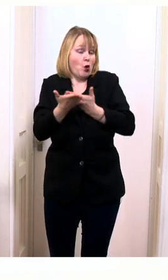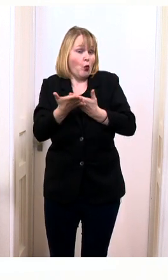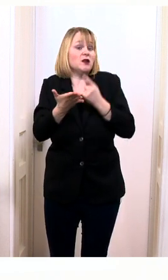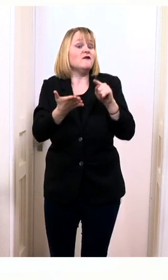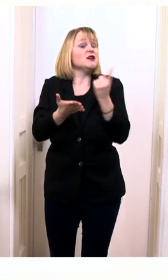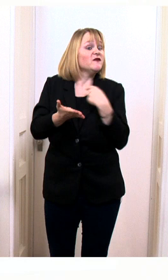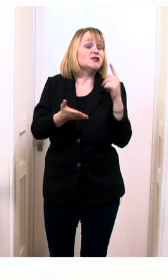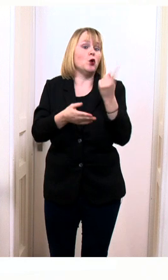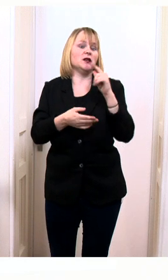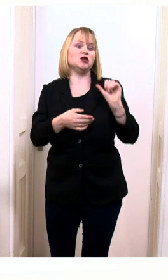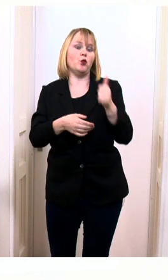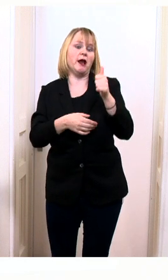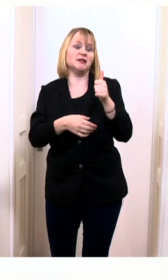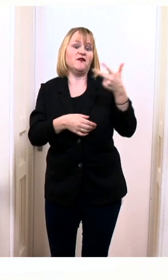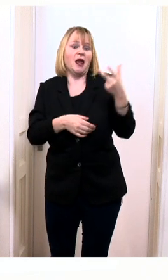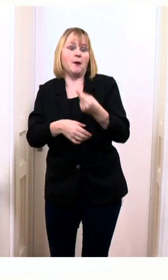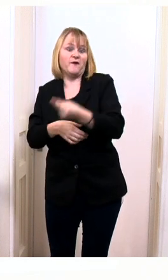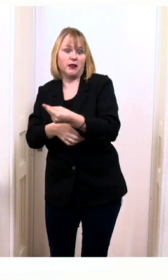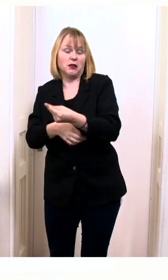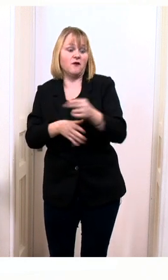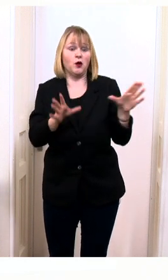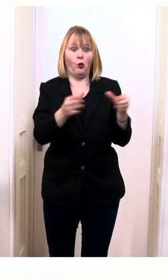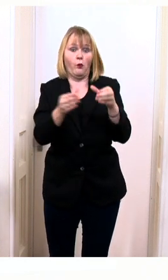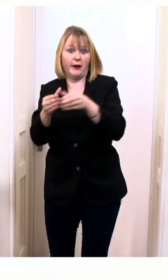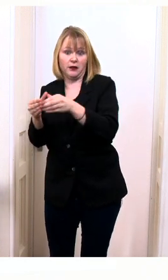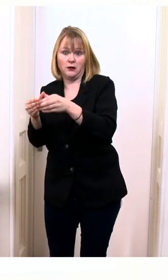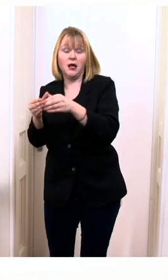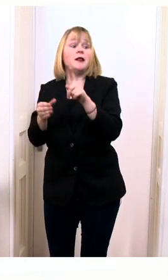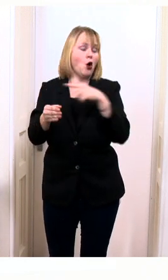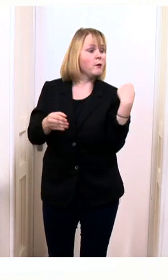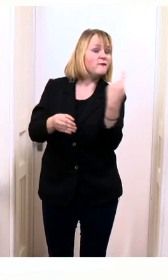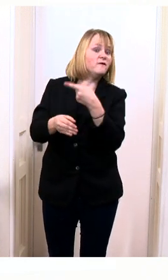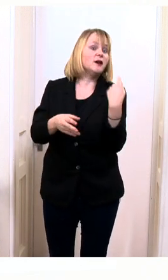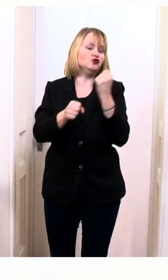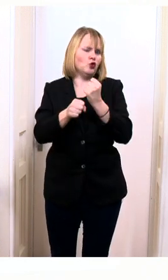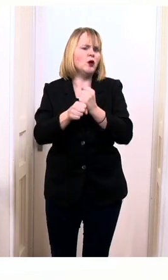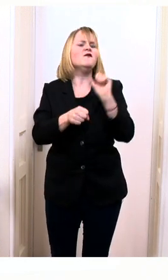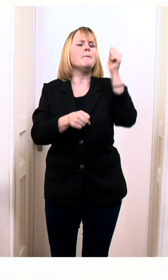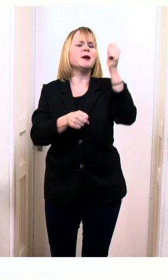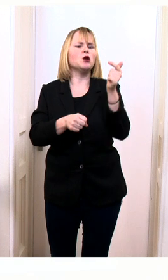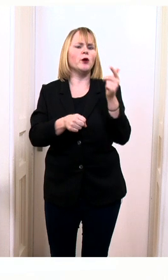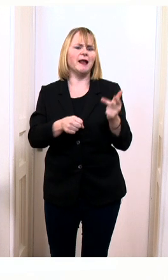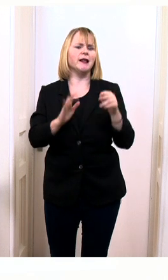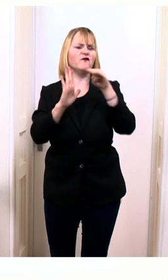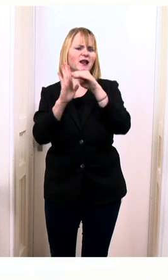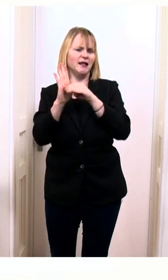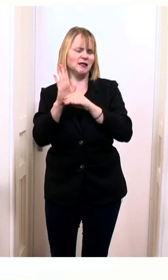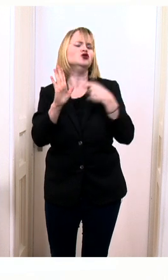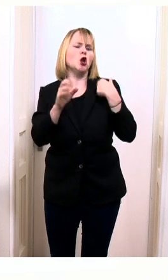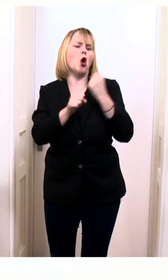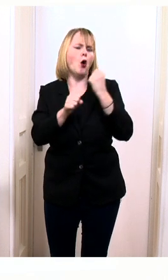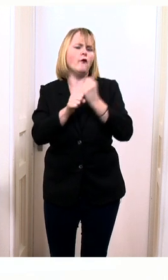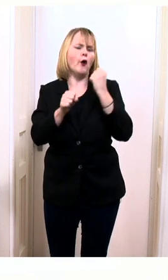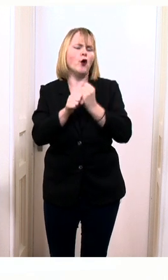müssen. Wir haben eine Prioritätenfolge festgelegt. Ich habe ja schon mehrfach darüber gesprochen. Jetzt ist sie